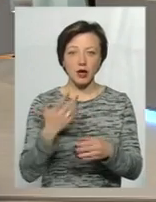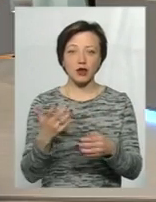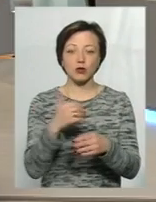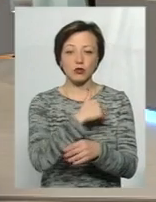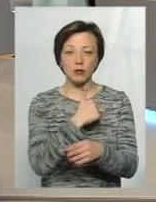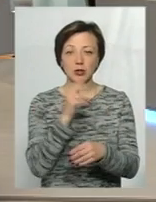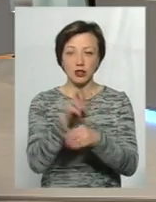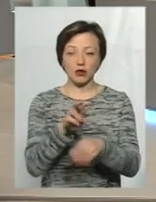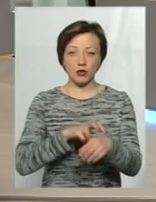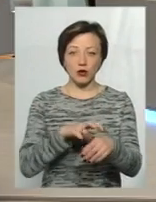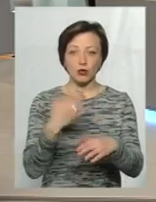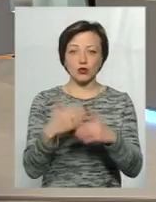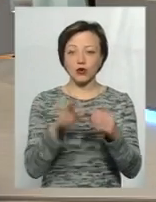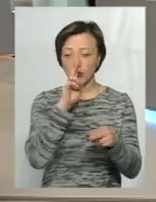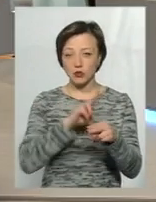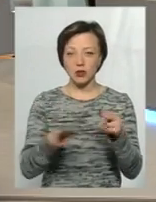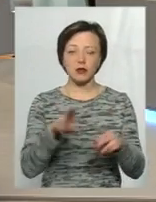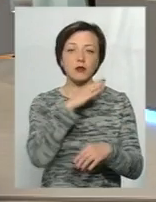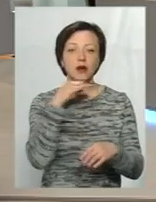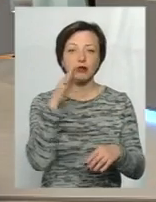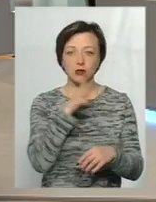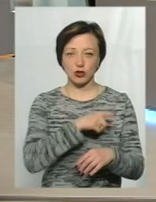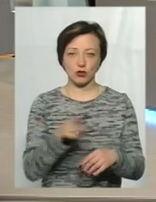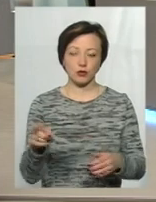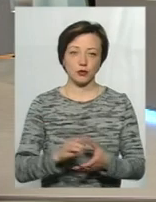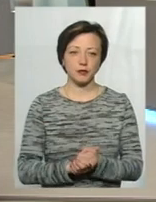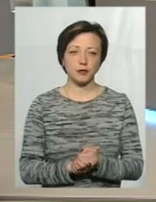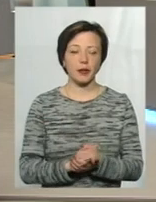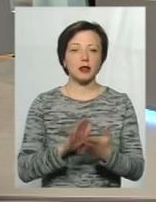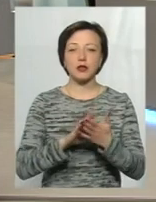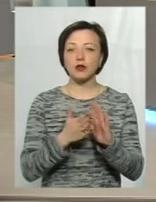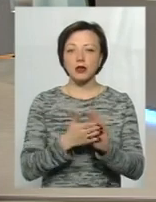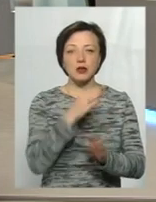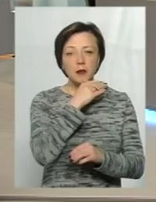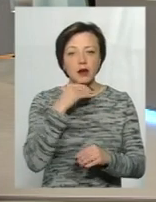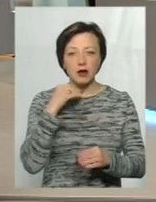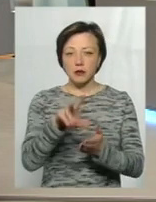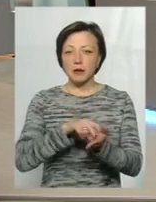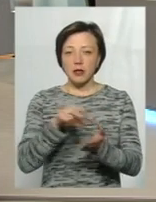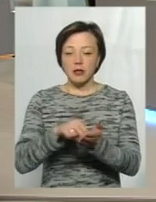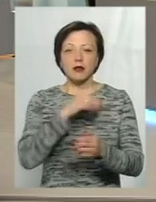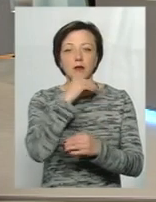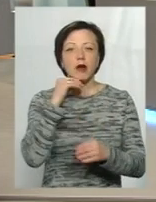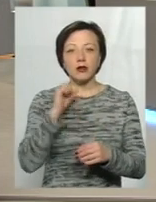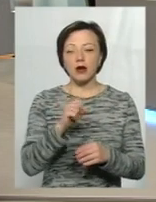до лікаря, то вона опустила дуже багато часу. Ситуацій багато і прикладів багато.